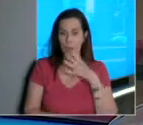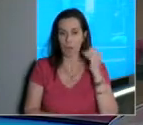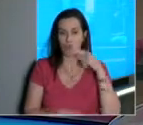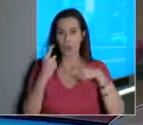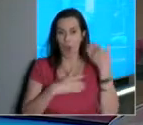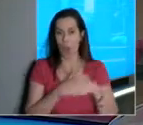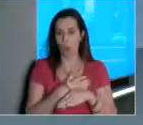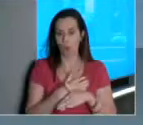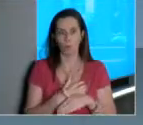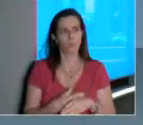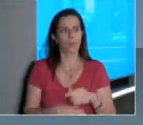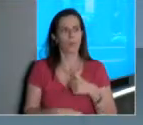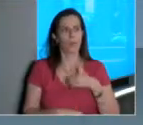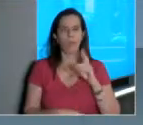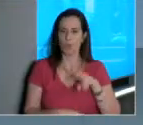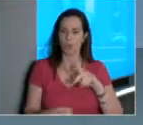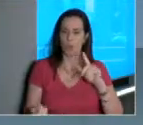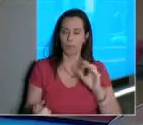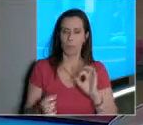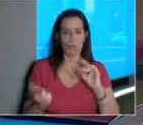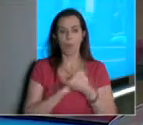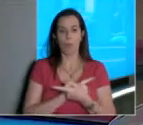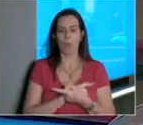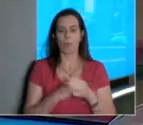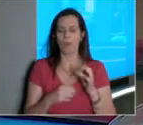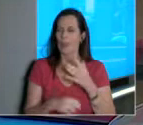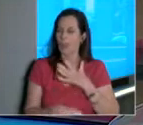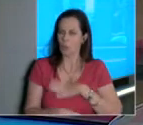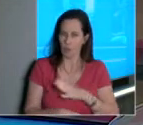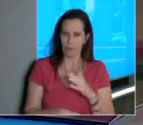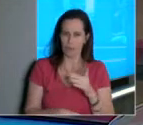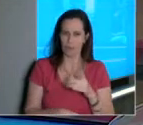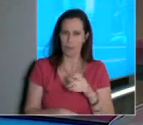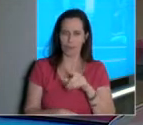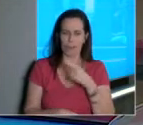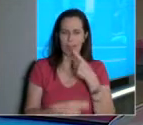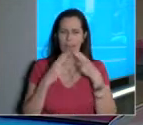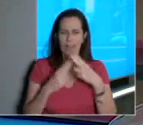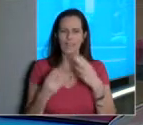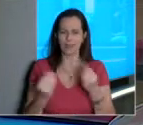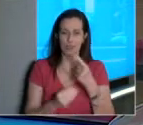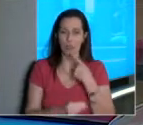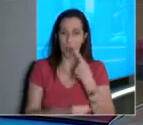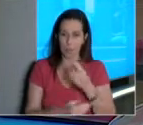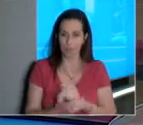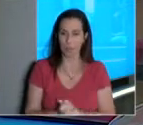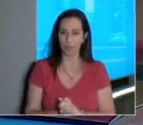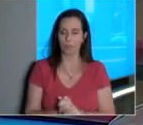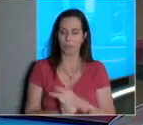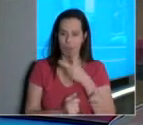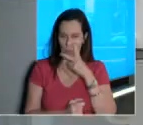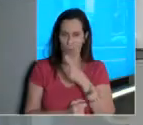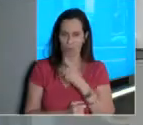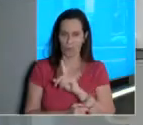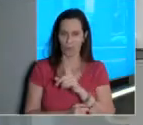השנה האחרונות. אני ארצה לתת... אז יש פה היפוך. אנחנו לקראת ממש הסיום, אני רוצה לתת לאריה אולי להגיב על הדברים שאומרת דינה, כי אני רואה אותך